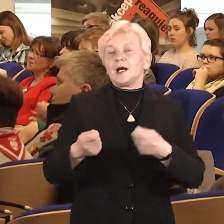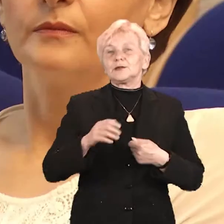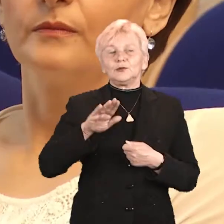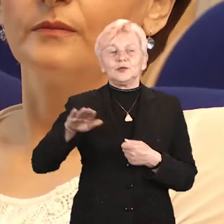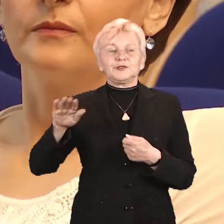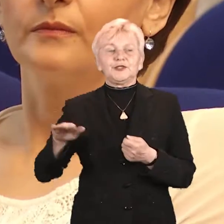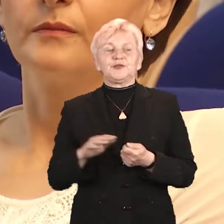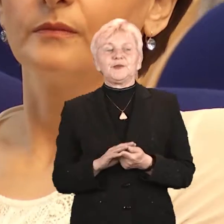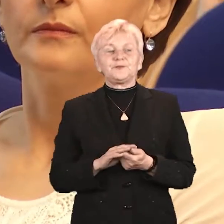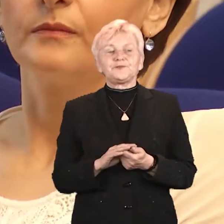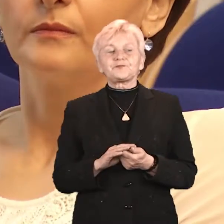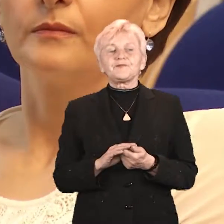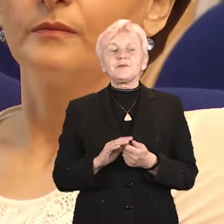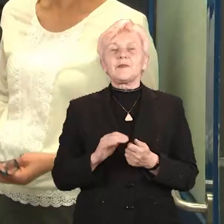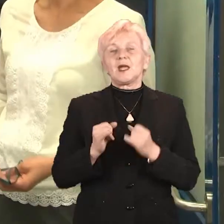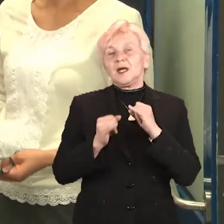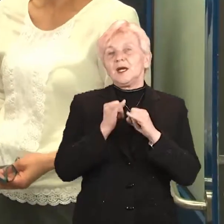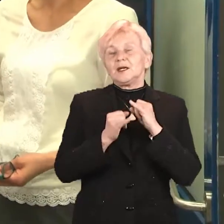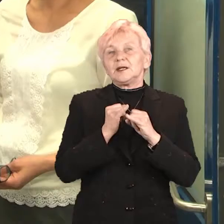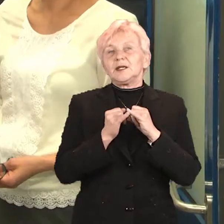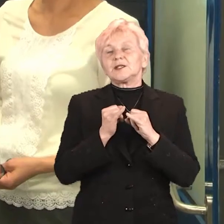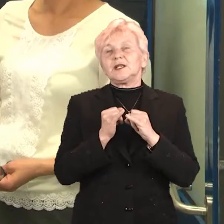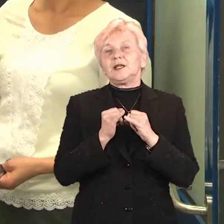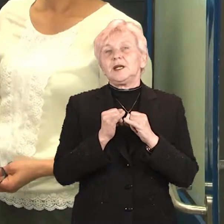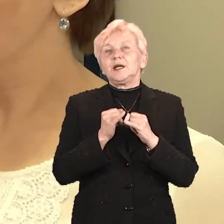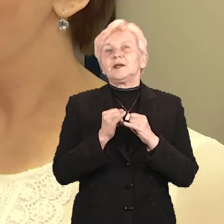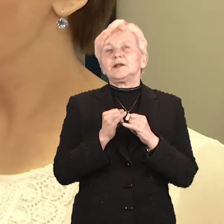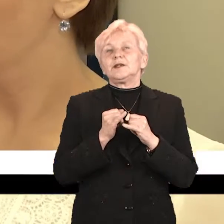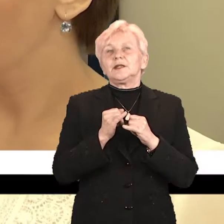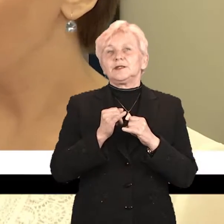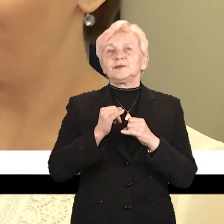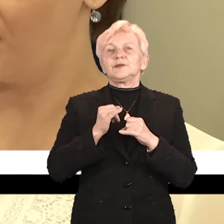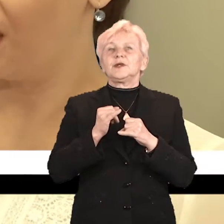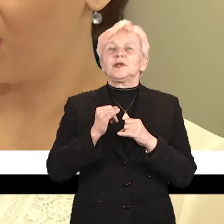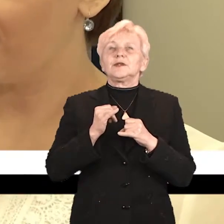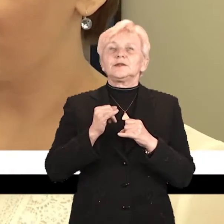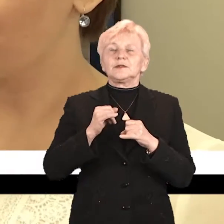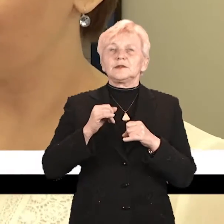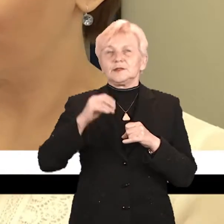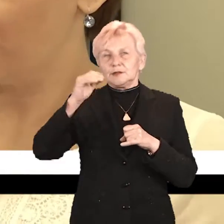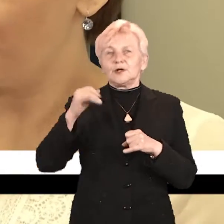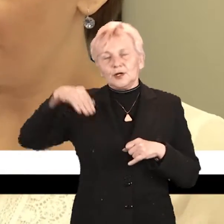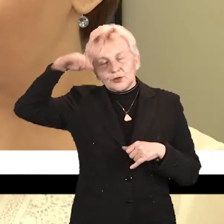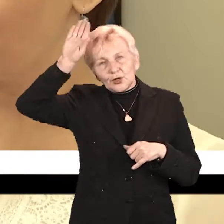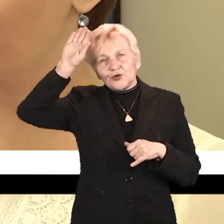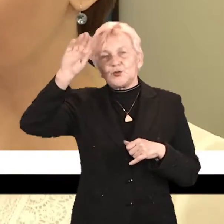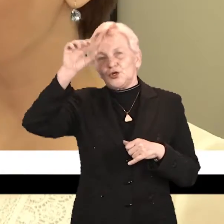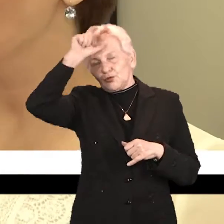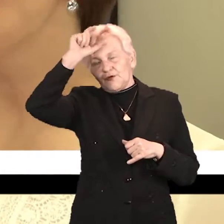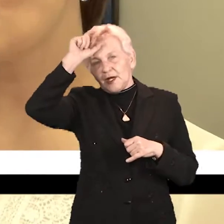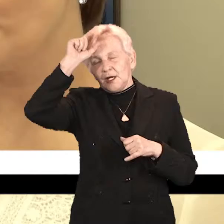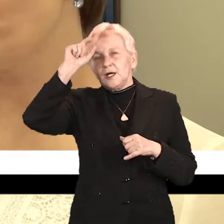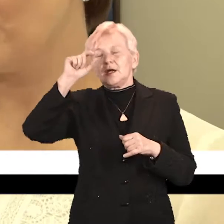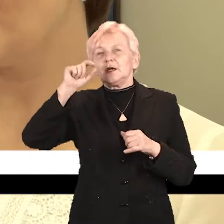że dzieje mu się krzywda. Jeżeli dorosła, dajmy na to, że jest to rodzic i rodzic robi z dzieckiem takie czyny, których nie powinien się